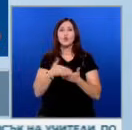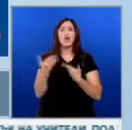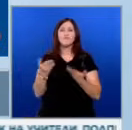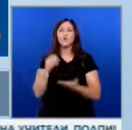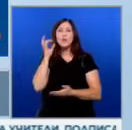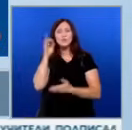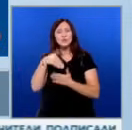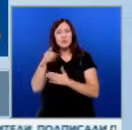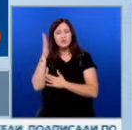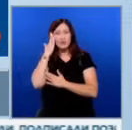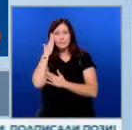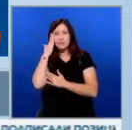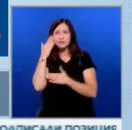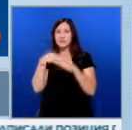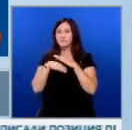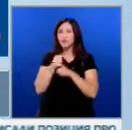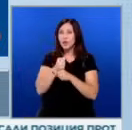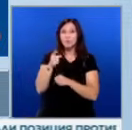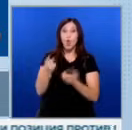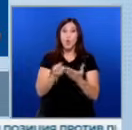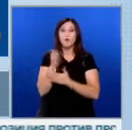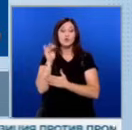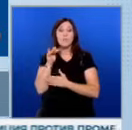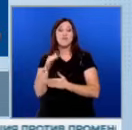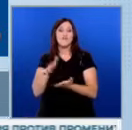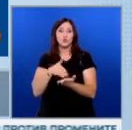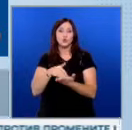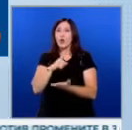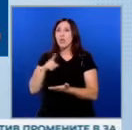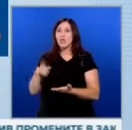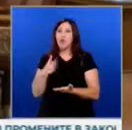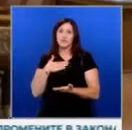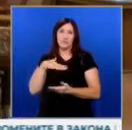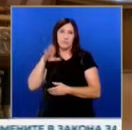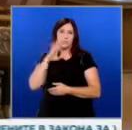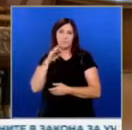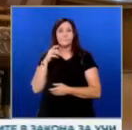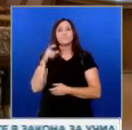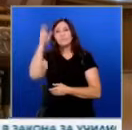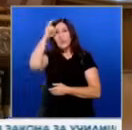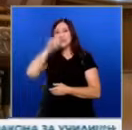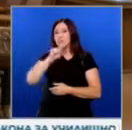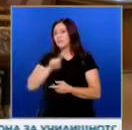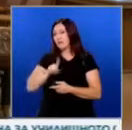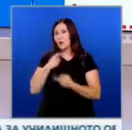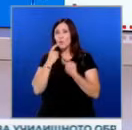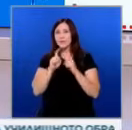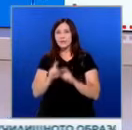името на следващия министър на вътрешните работи, той отново ще бъде в услуга на някой от своите бащи. ДПС не